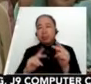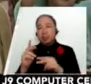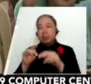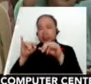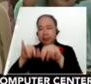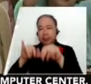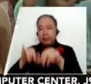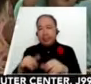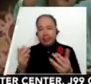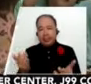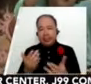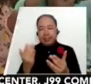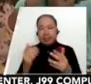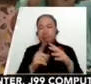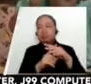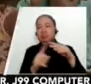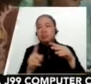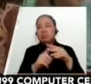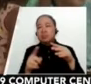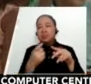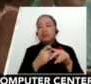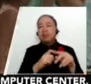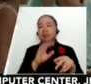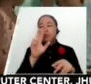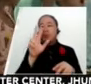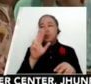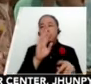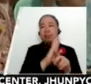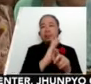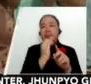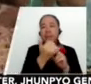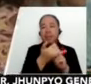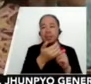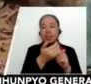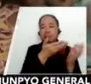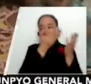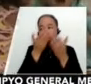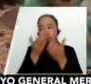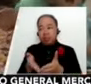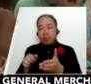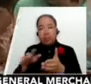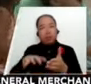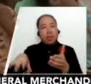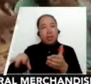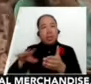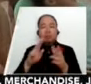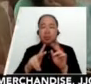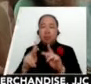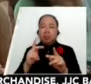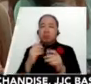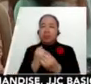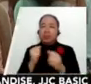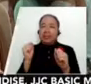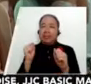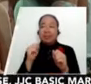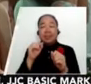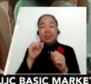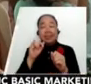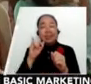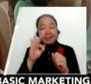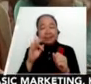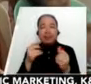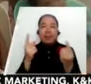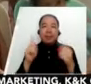in-evacuate sa 3 barangay. Sila po ay dinala rito para matiyak na sila po ay ligtas sakaling tumindi nga po ang epekto ng Bagyong